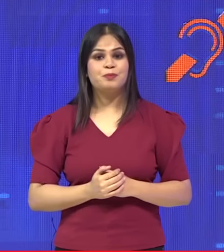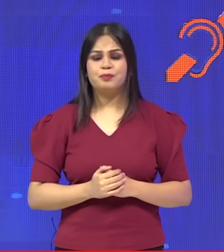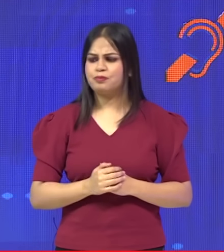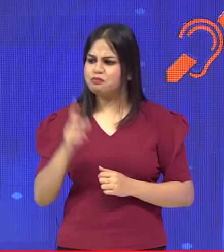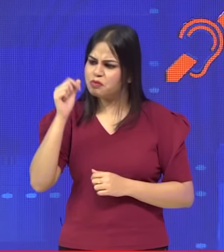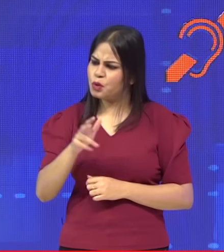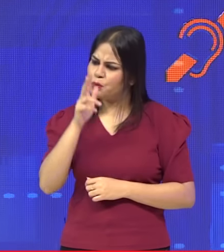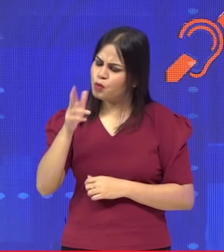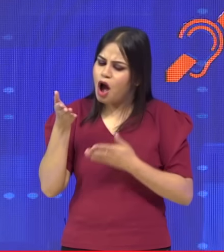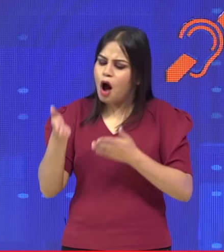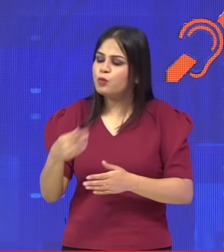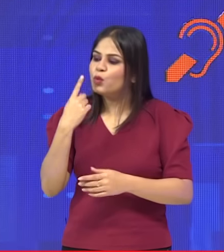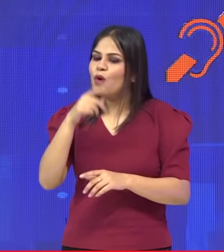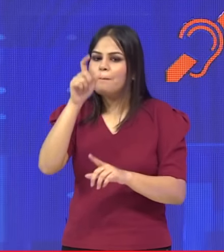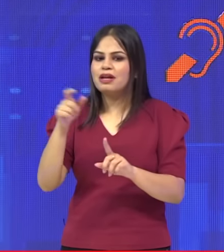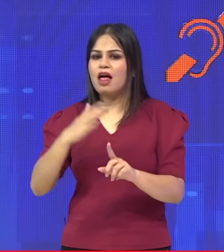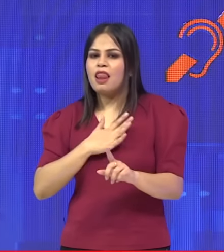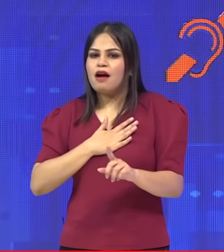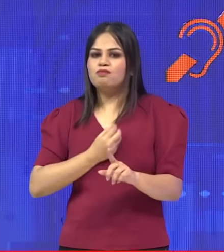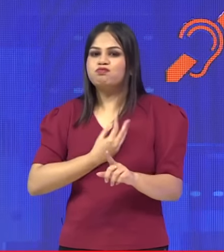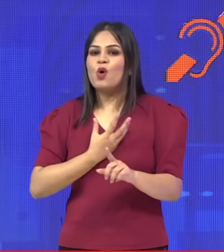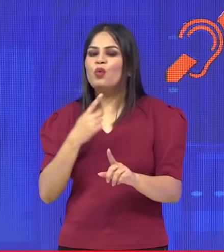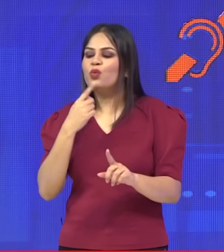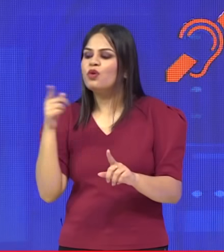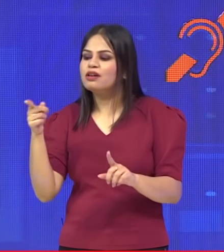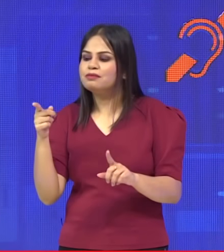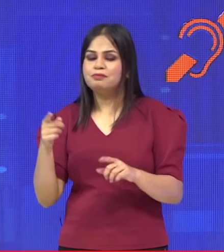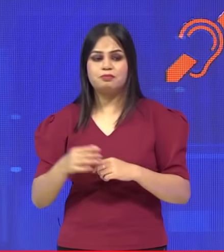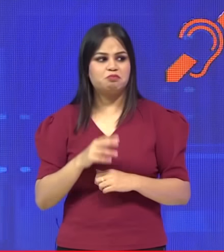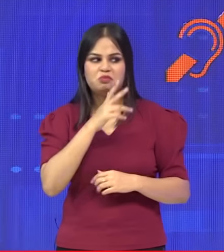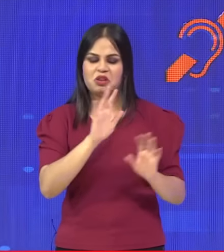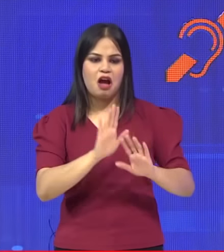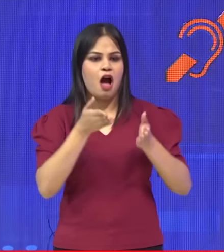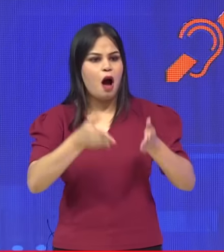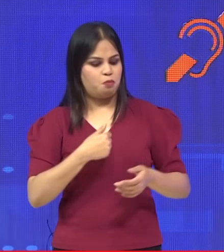और किस किया हुआ है कमेंट में आजकल